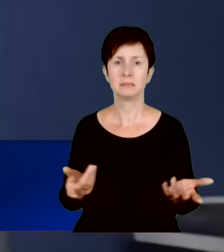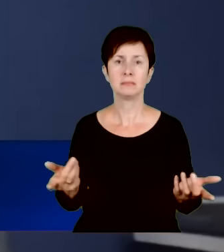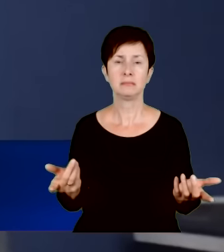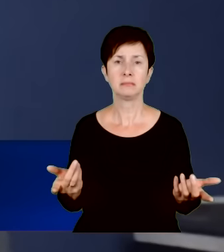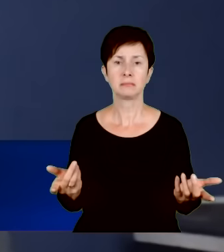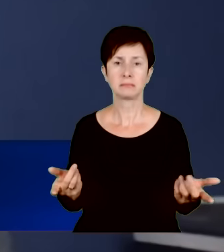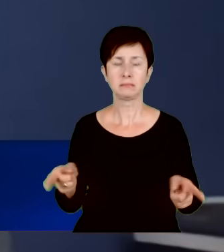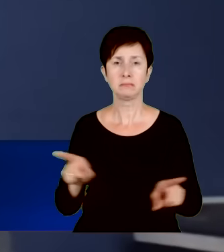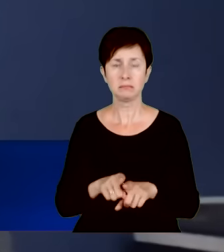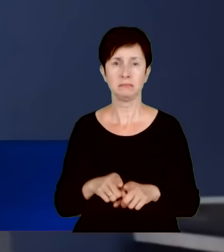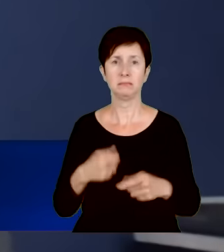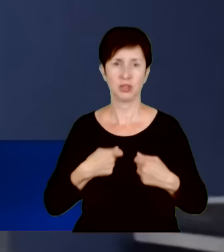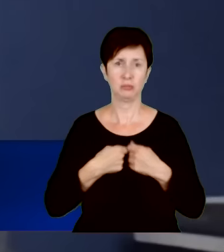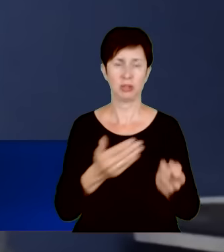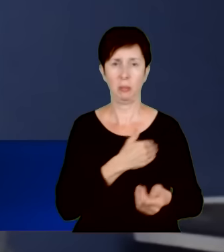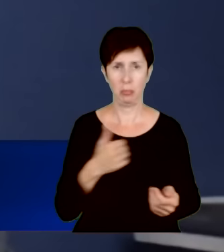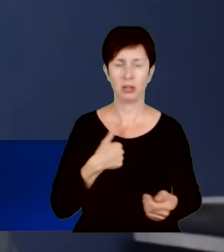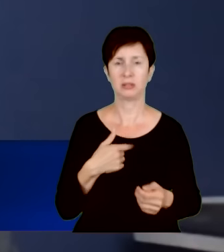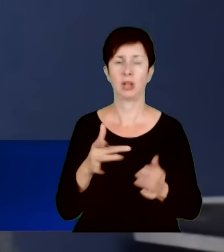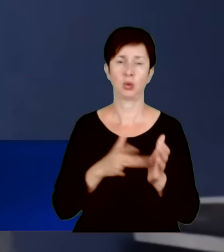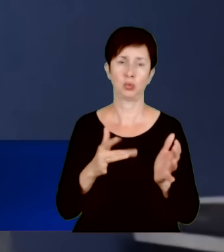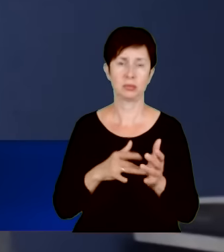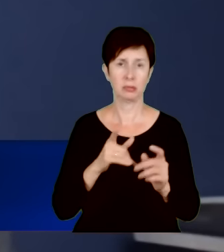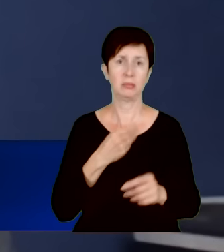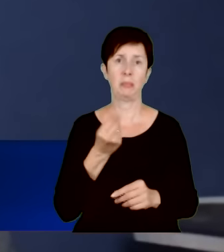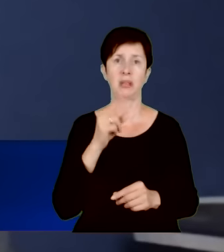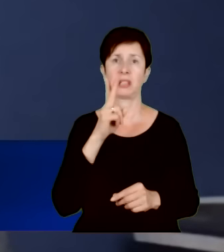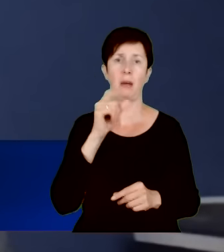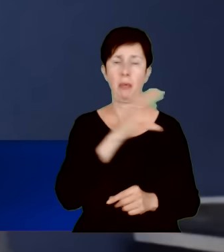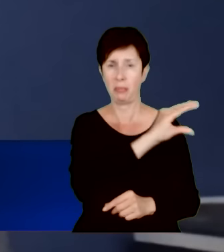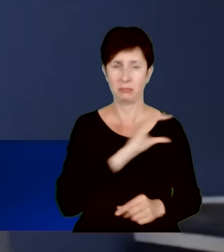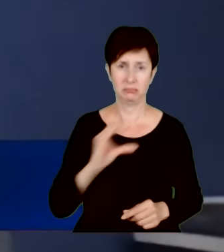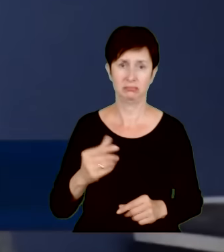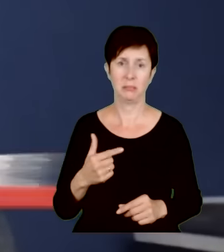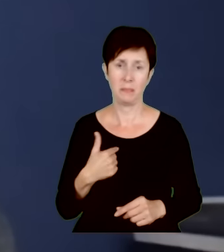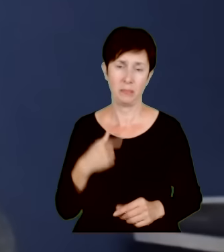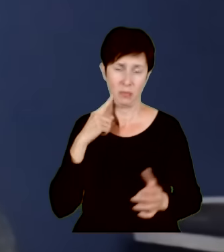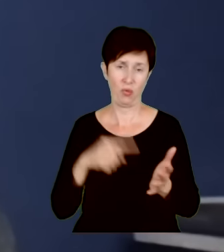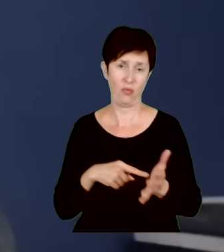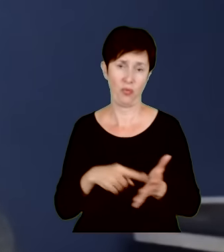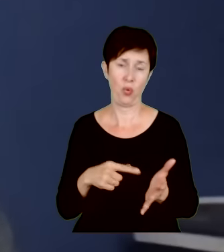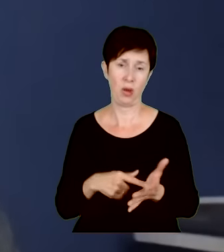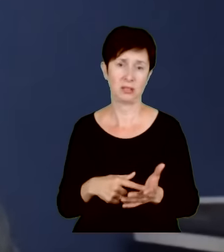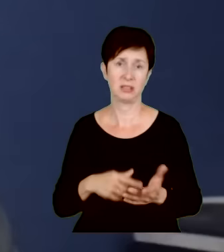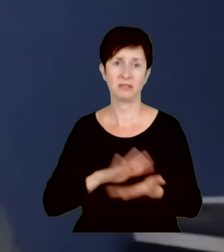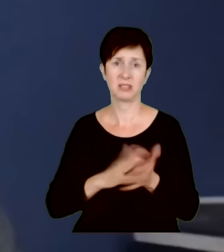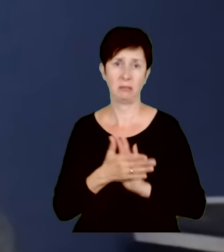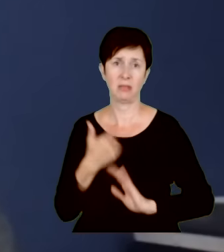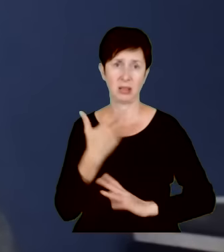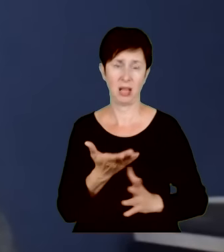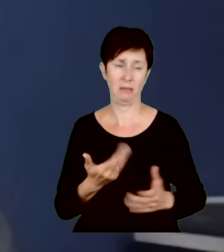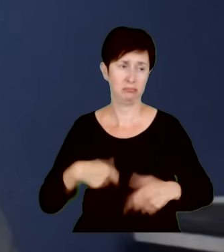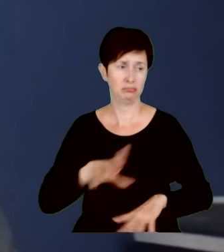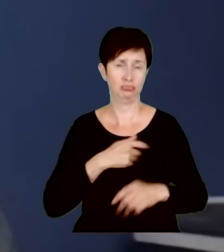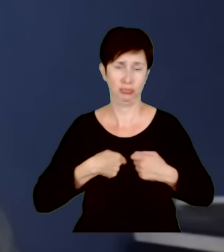odblokował jakby nie było Donald Tusk w tej chwili No spłacamy to właśnie w takiej postaci No to to po pierwsze